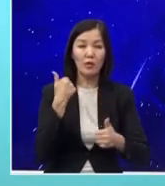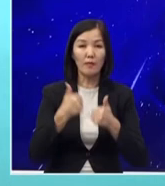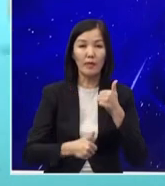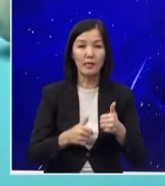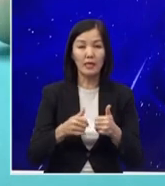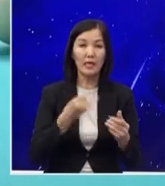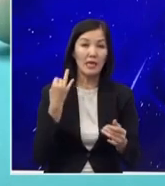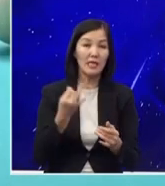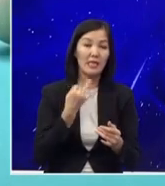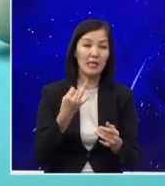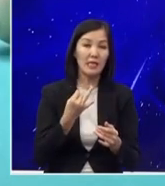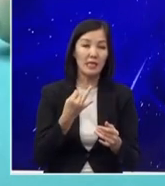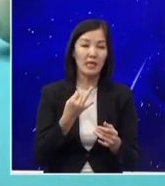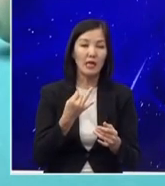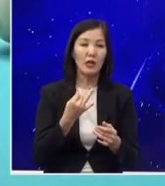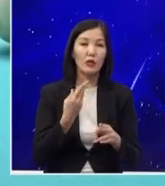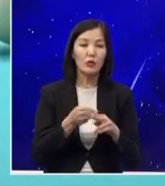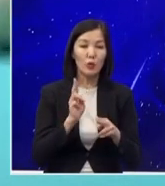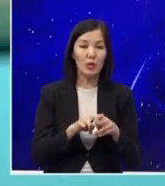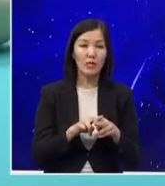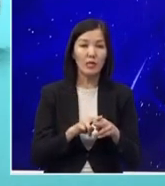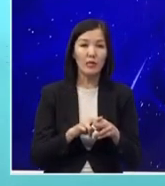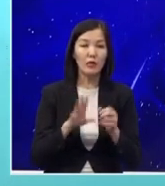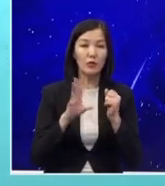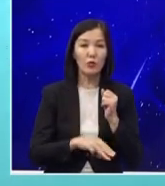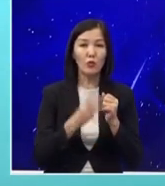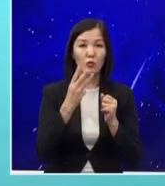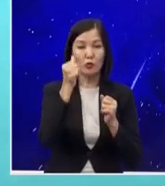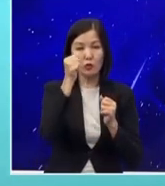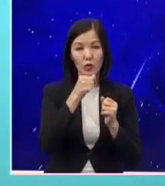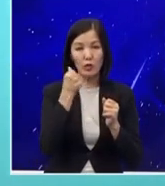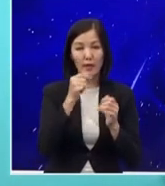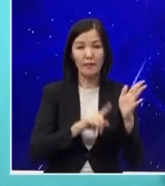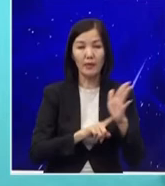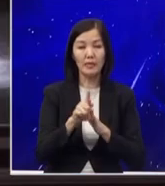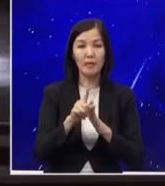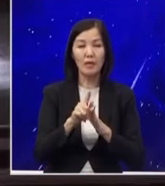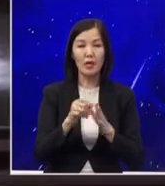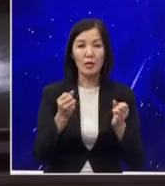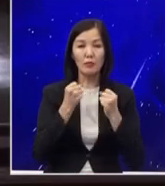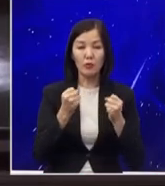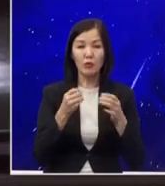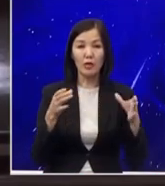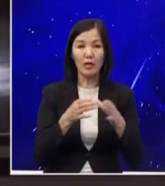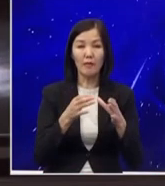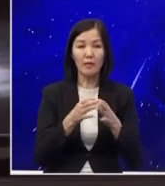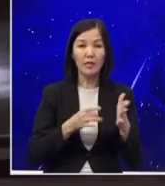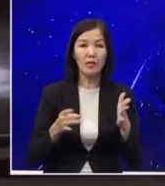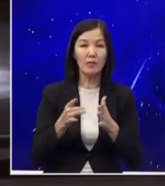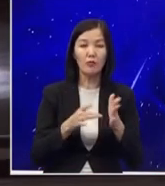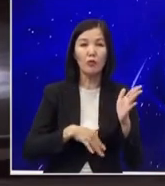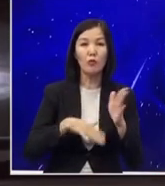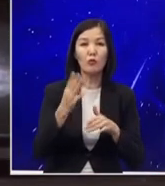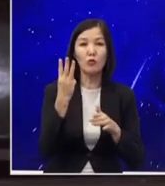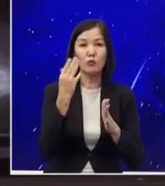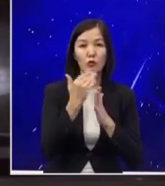қызықты әрі тартысқа толы өтеді. Мамандардың айтуынша, соңғы 3 жылдан бері Жетісу өңірінің спортшылары командалық есепте республикада үздік